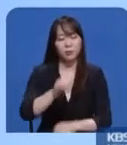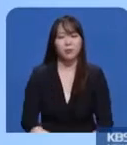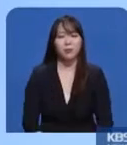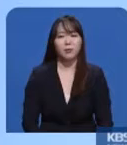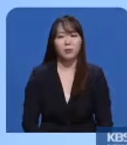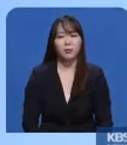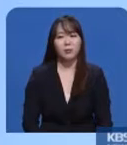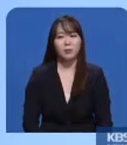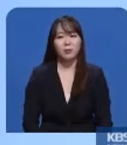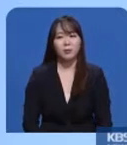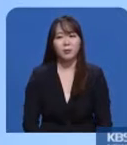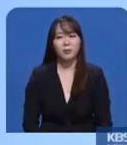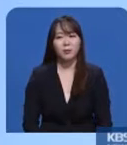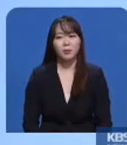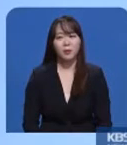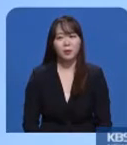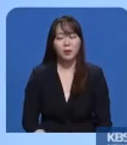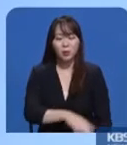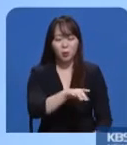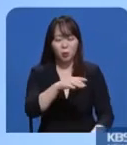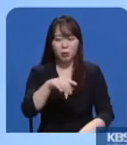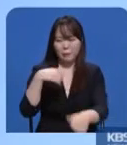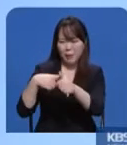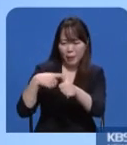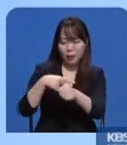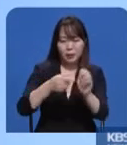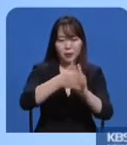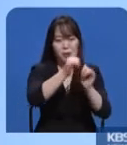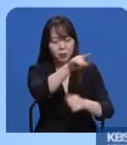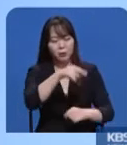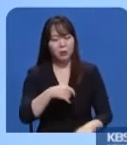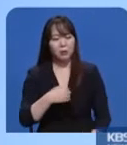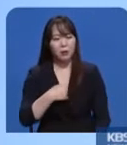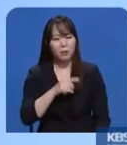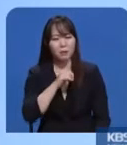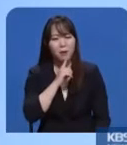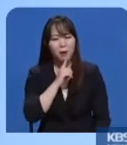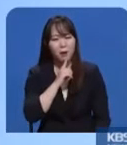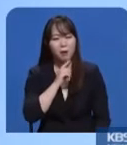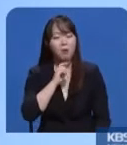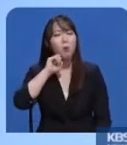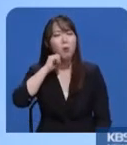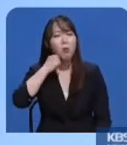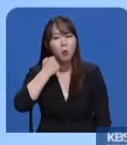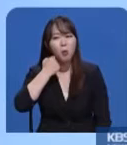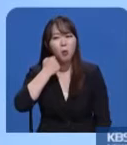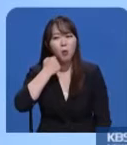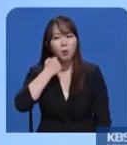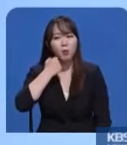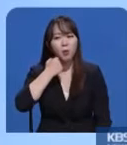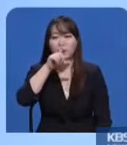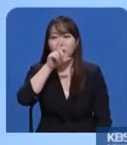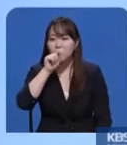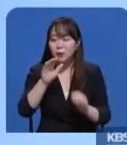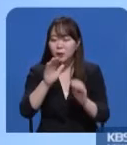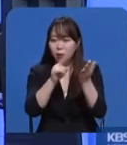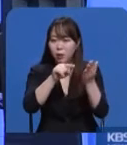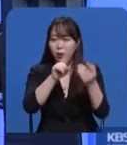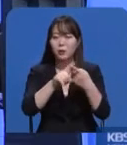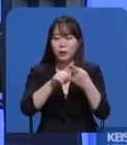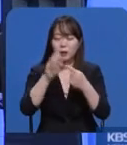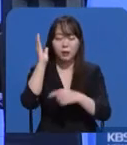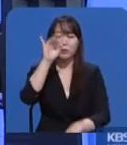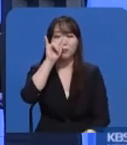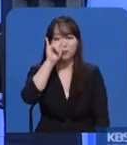그리고 비판하는 시민들을 향해서 제가 차마 입으로 옮길 수 없는 트위터